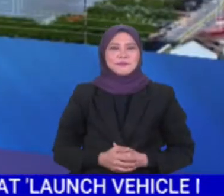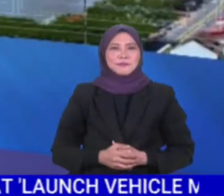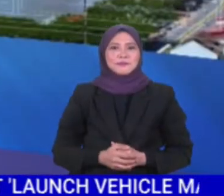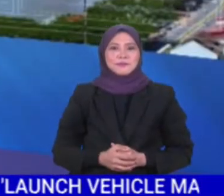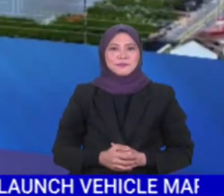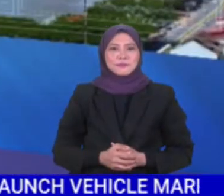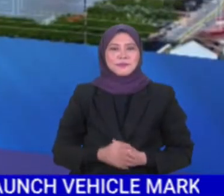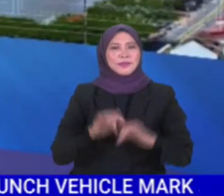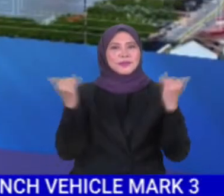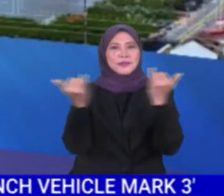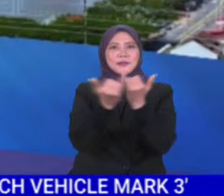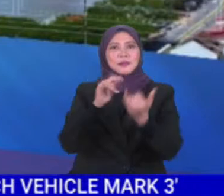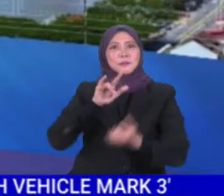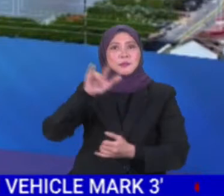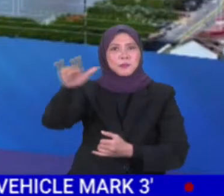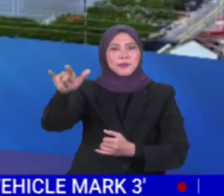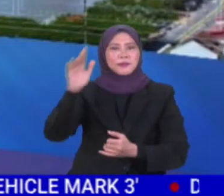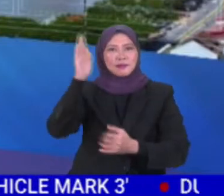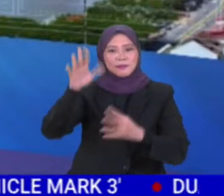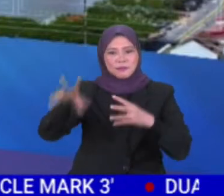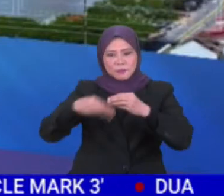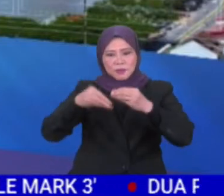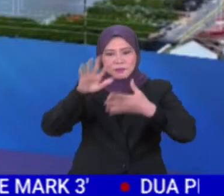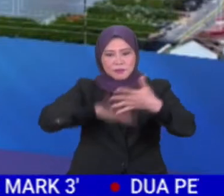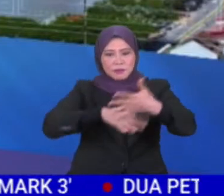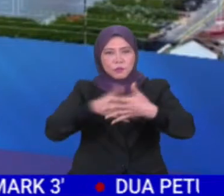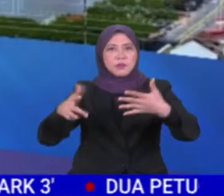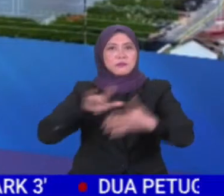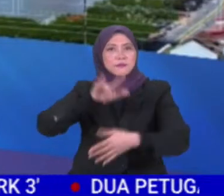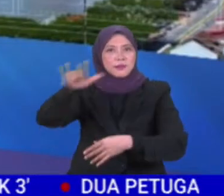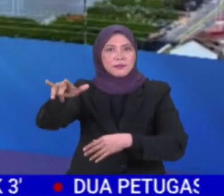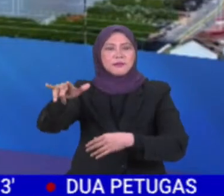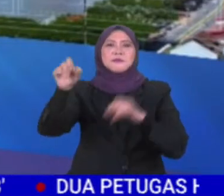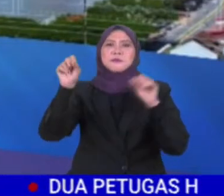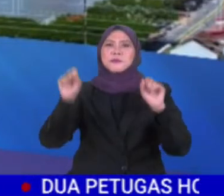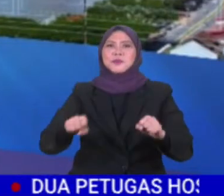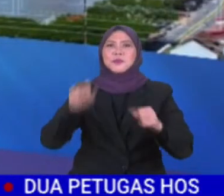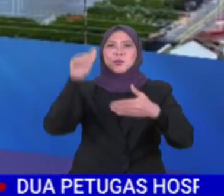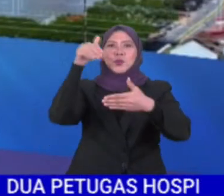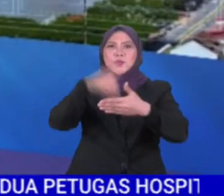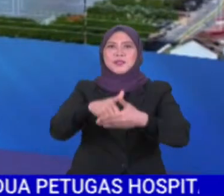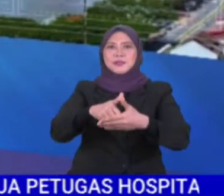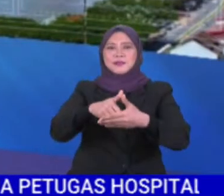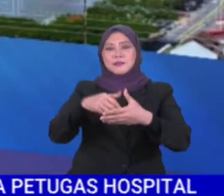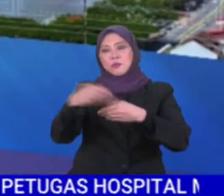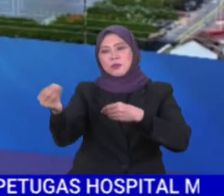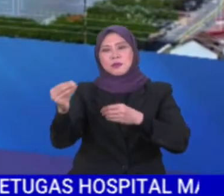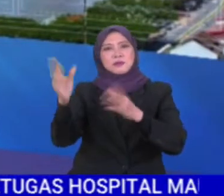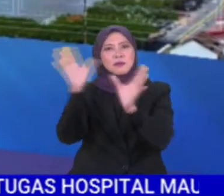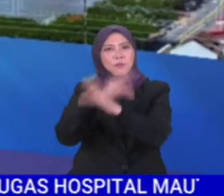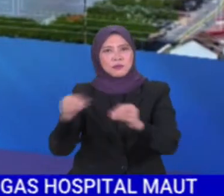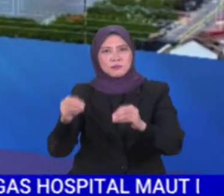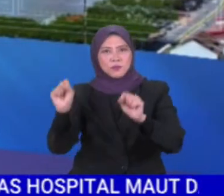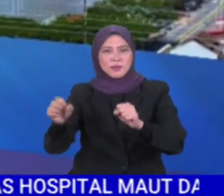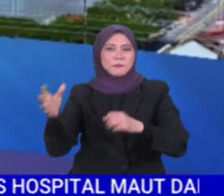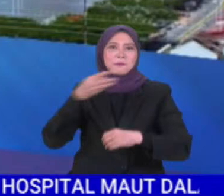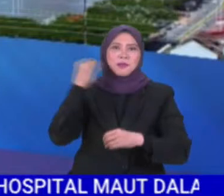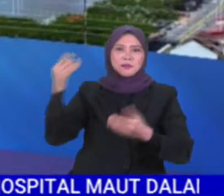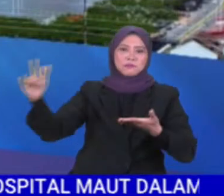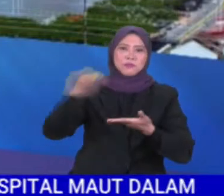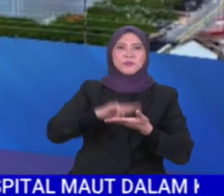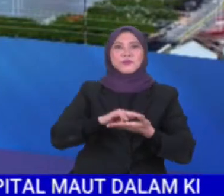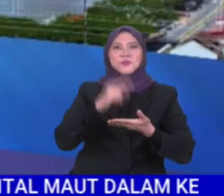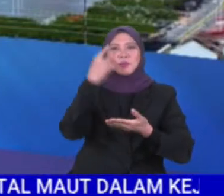Syarikat penerbangan dijangka menambah jadwal penerbangan bagi membolehkan pengunduh luar Serawak untuk balik mengundi pada Pilihan